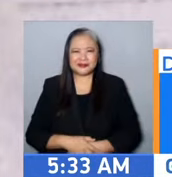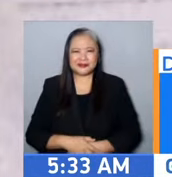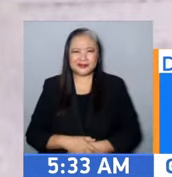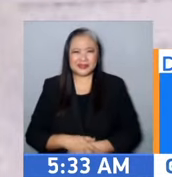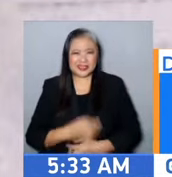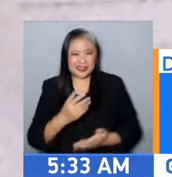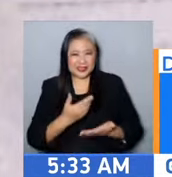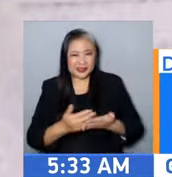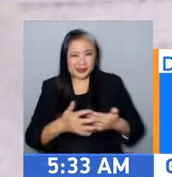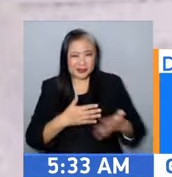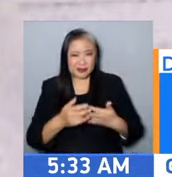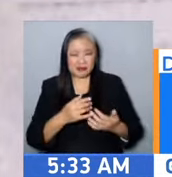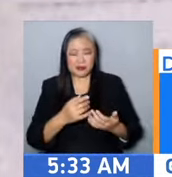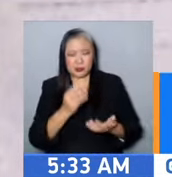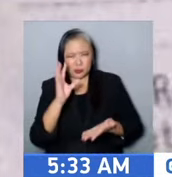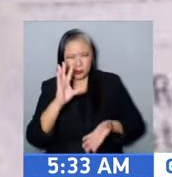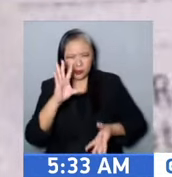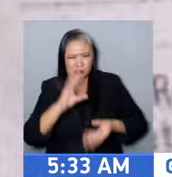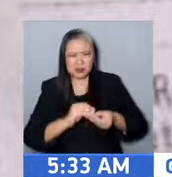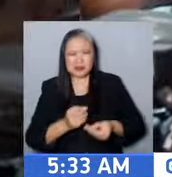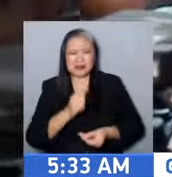nga.